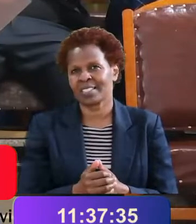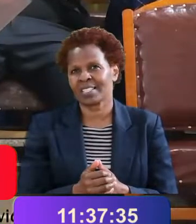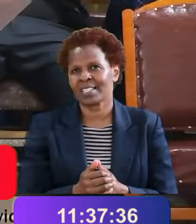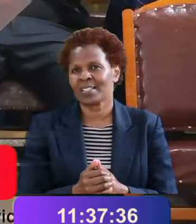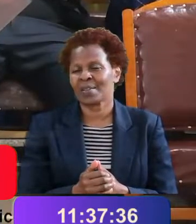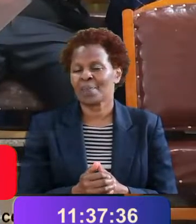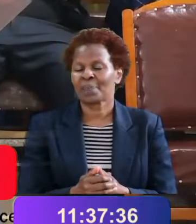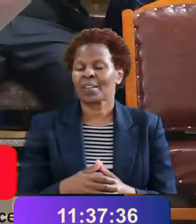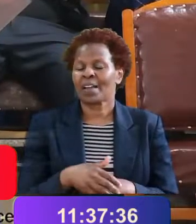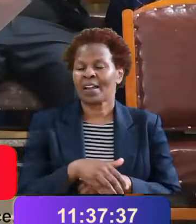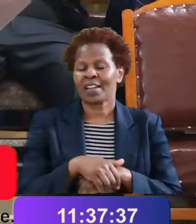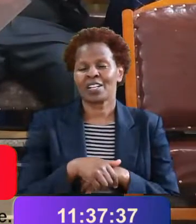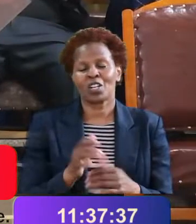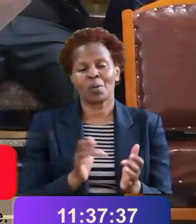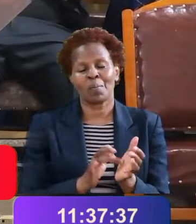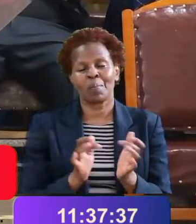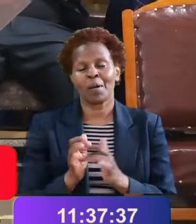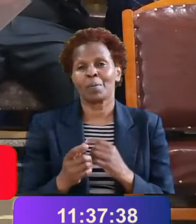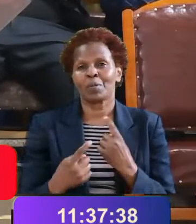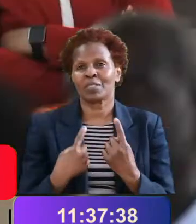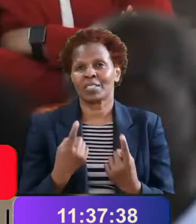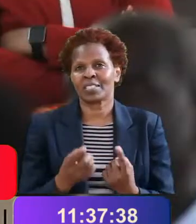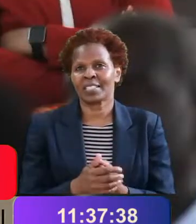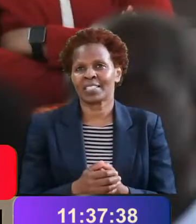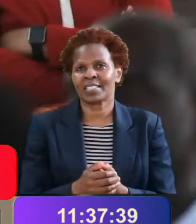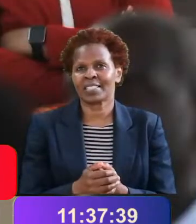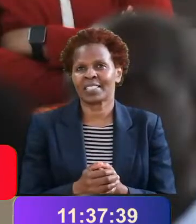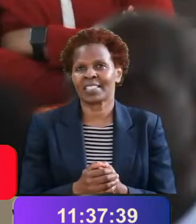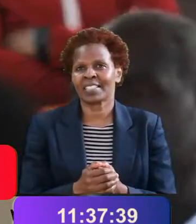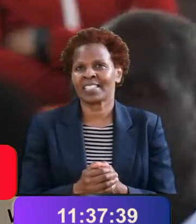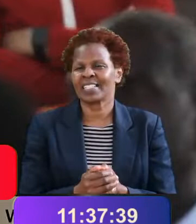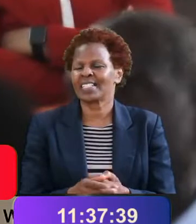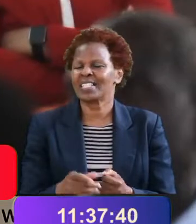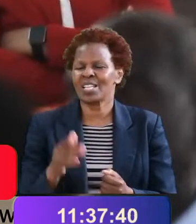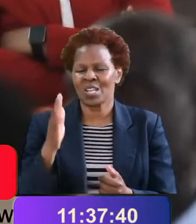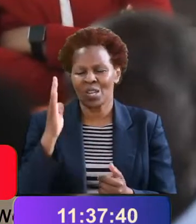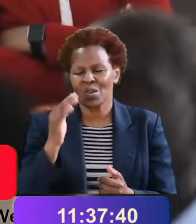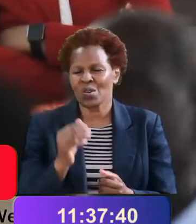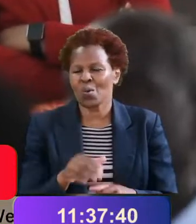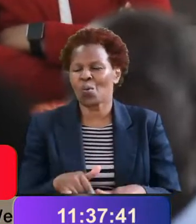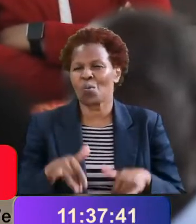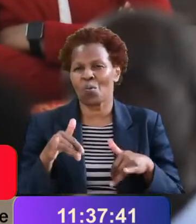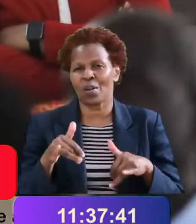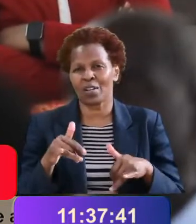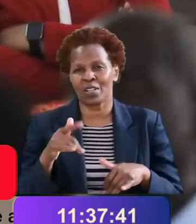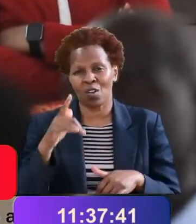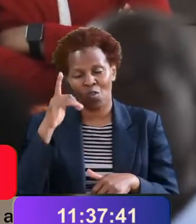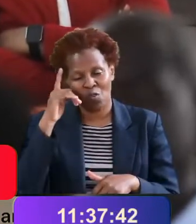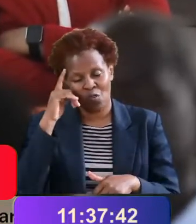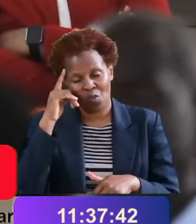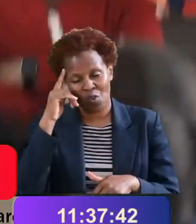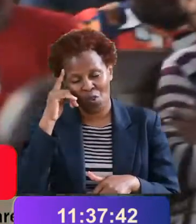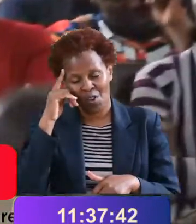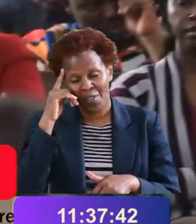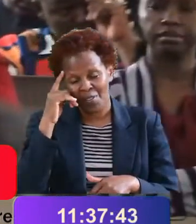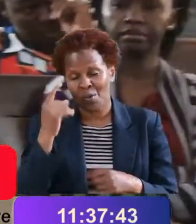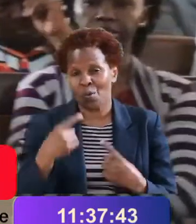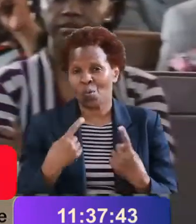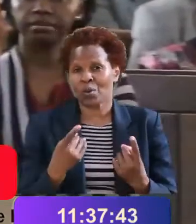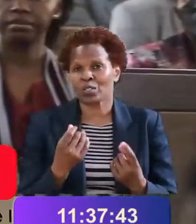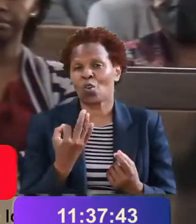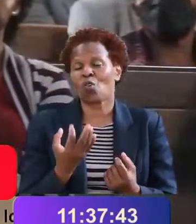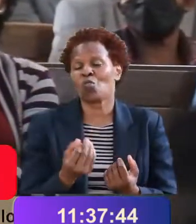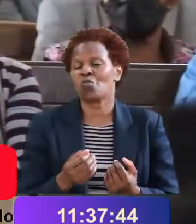ya Kiingereza inasema, he was devout, waiting for the consolation of